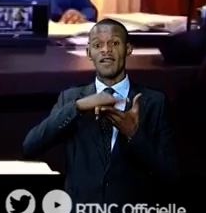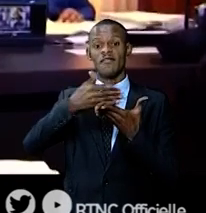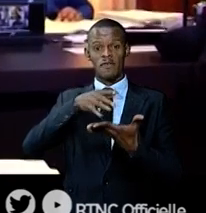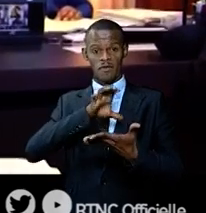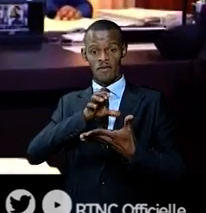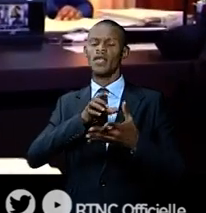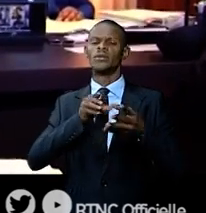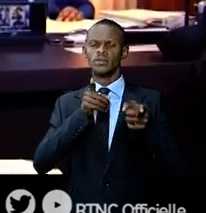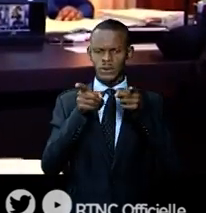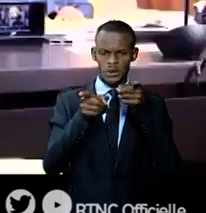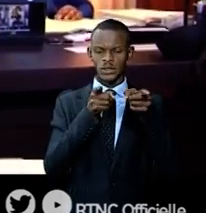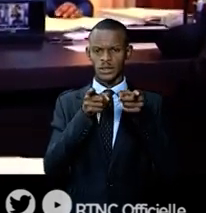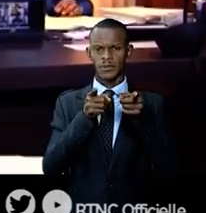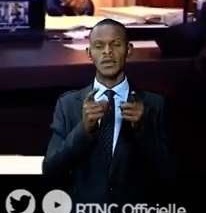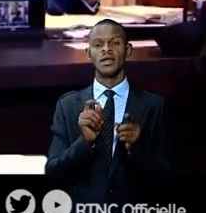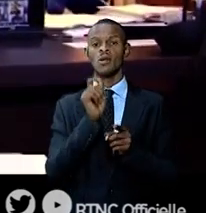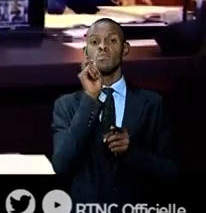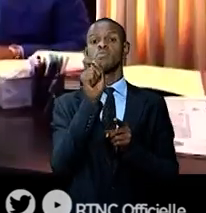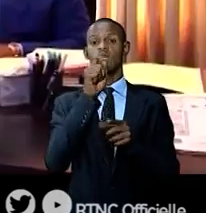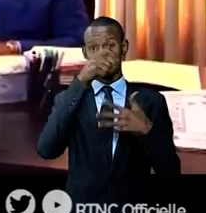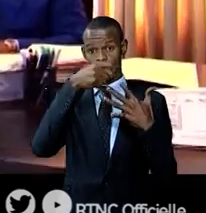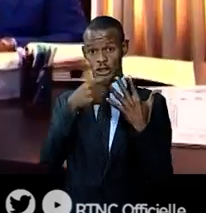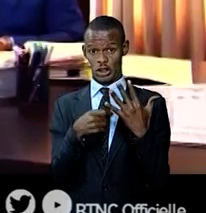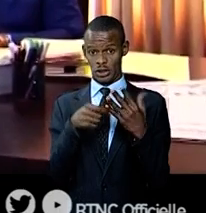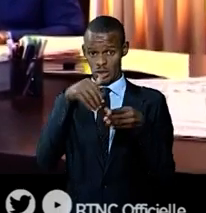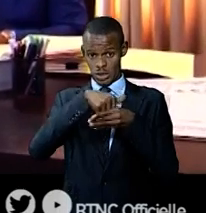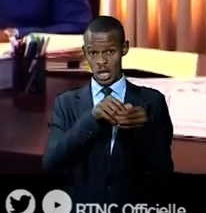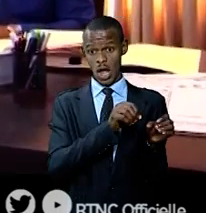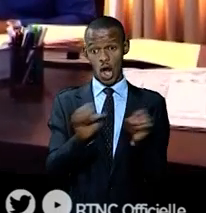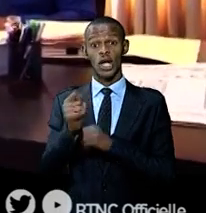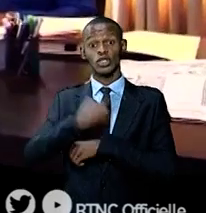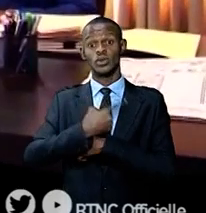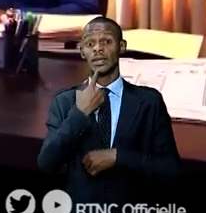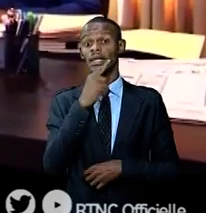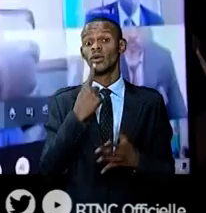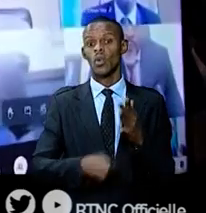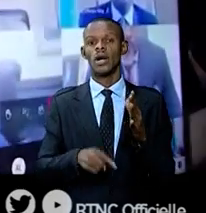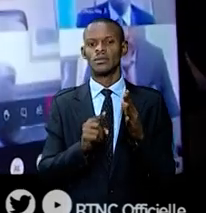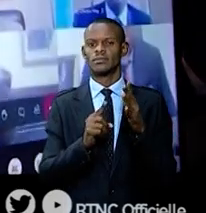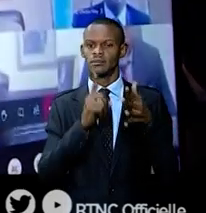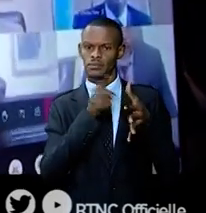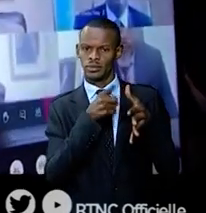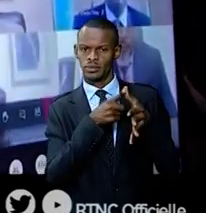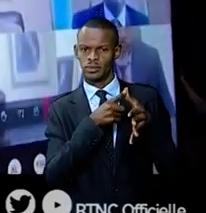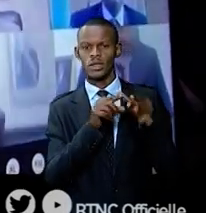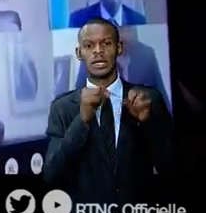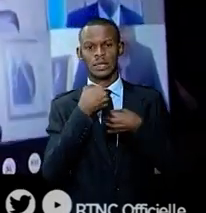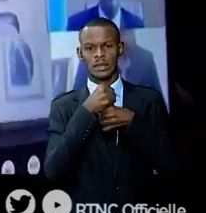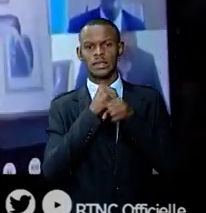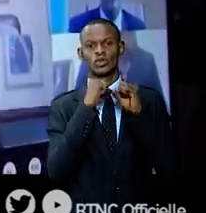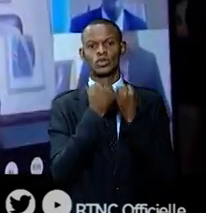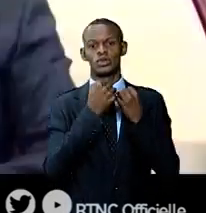points inscrits à la communication du président de la République, on retiendra la constitution d'une société